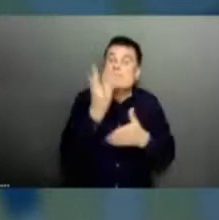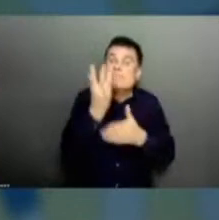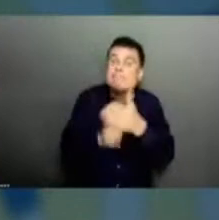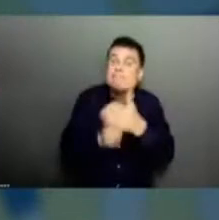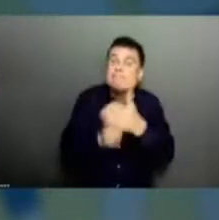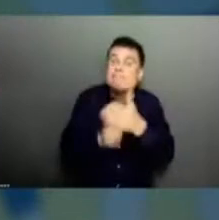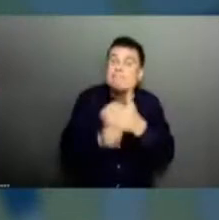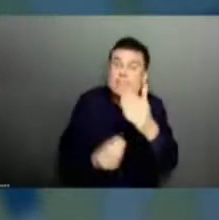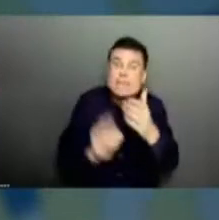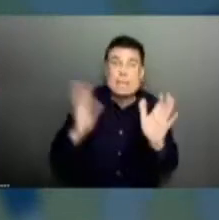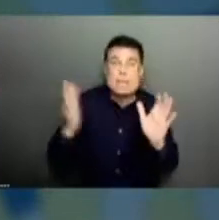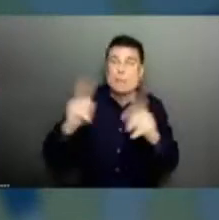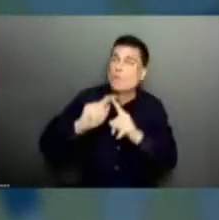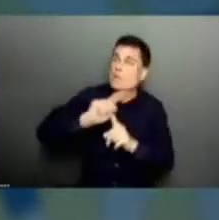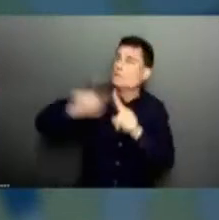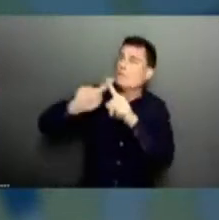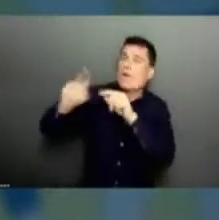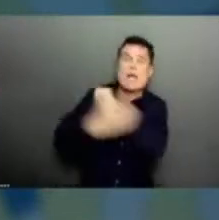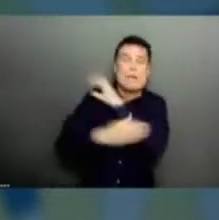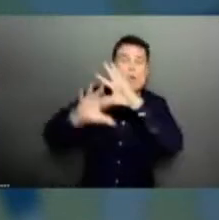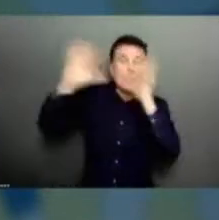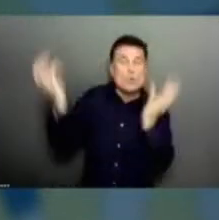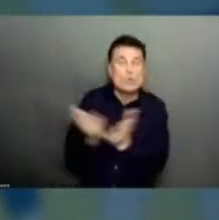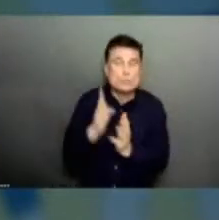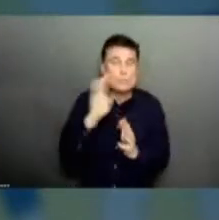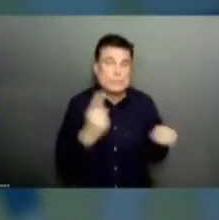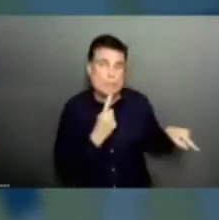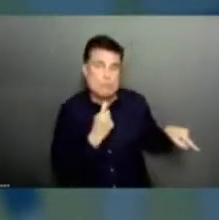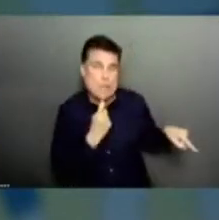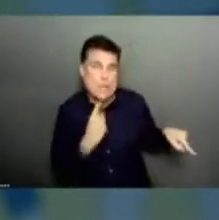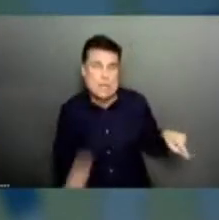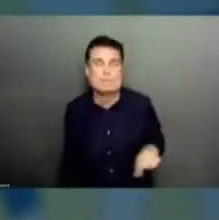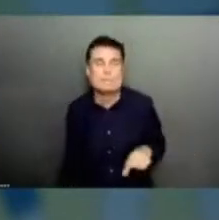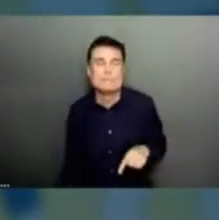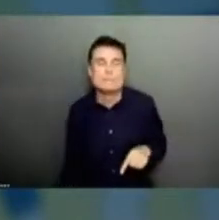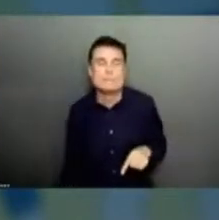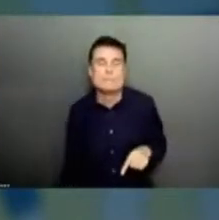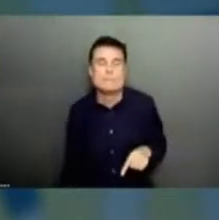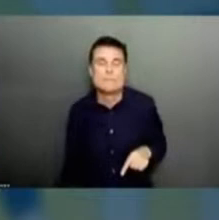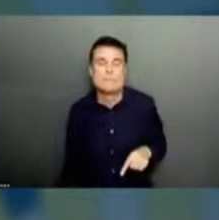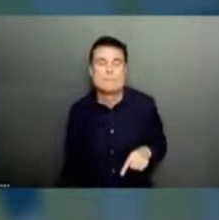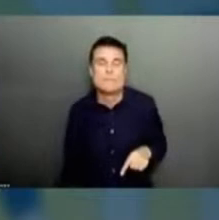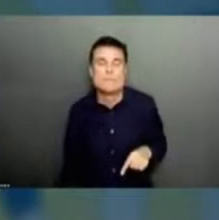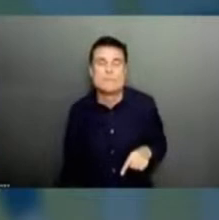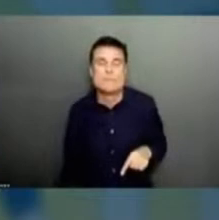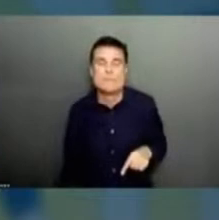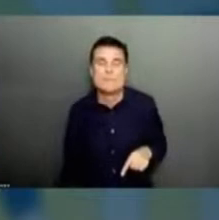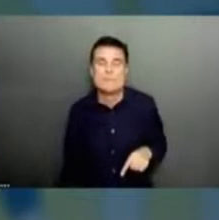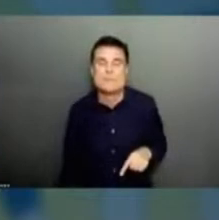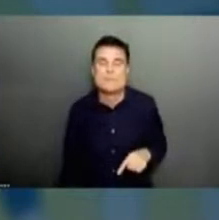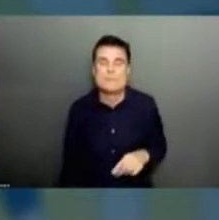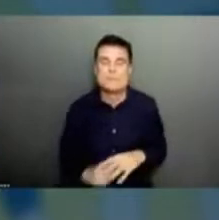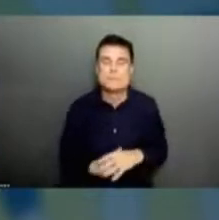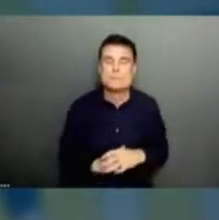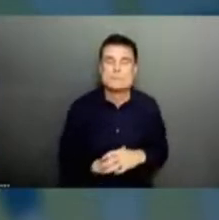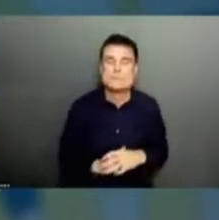高韩国，你看韩国、英国、印度韩国、印度都比我们低得多。